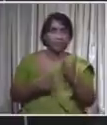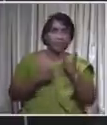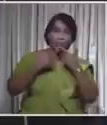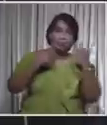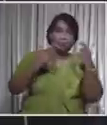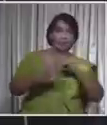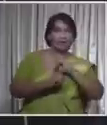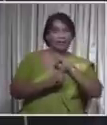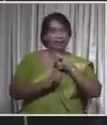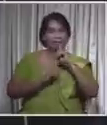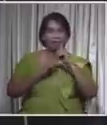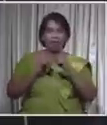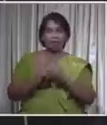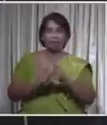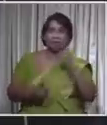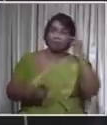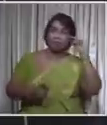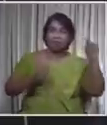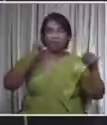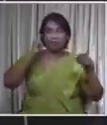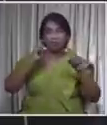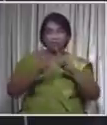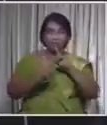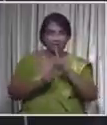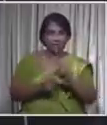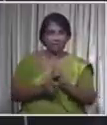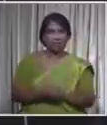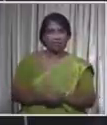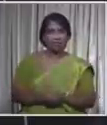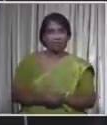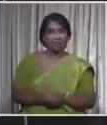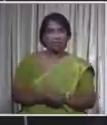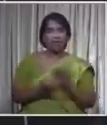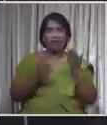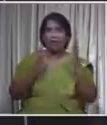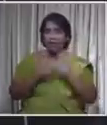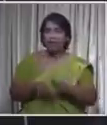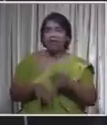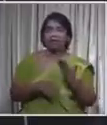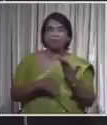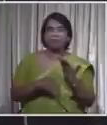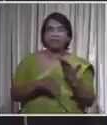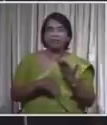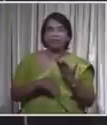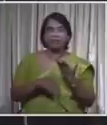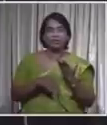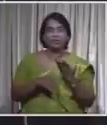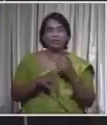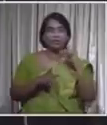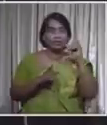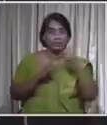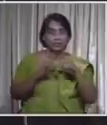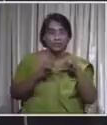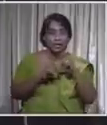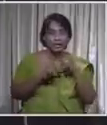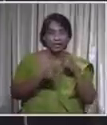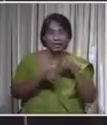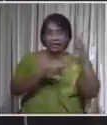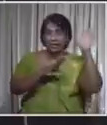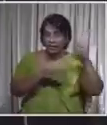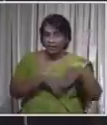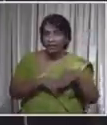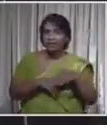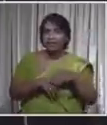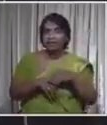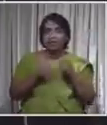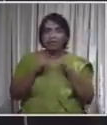ගහනවා අරකයි මේකයි එකයි කියලා කෑ ගහලා අන්තිමට ගිහිල්ලා මේ CID එකෙන් එනවනේ කට උතර ගන්න.